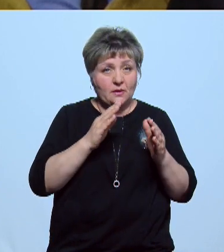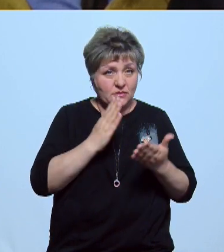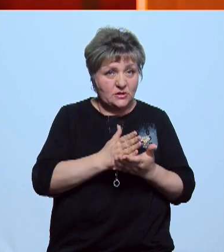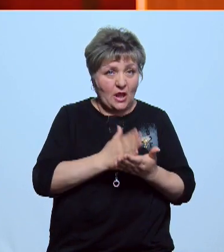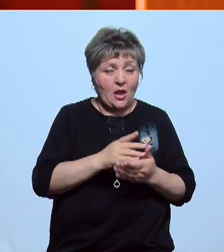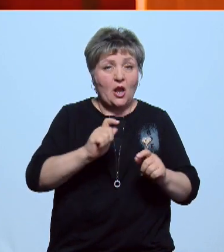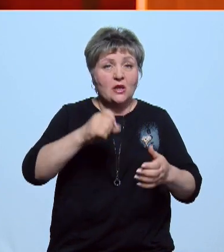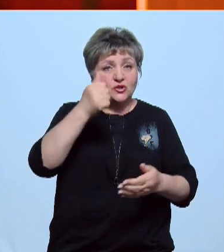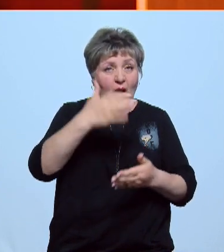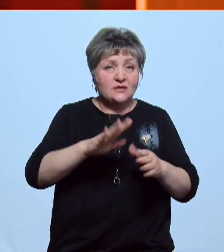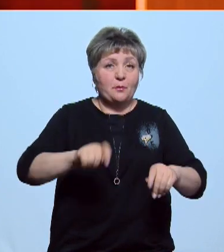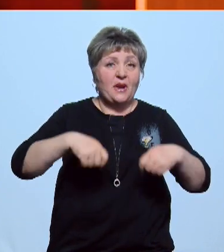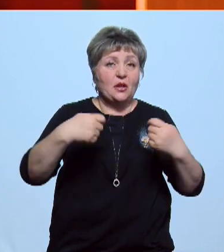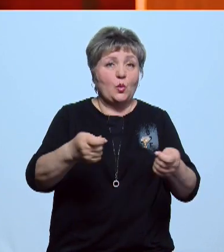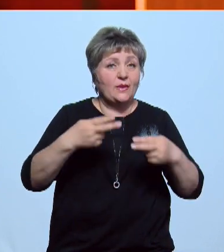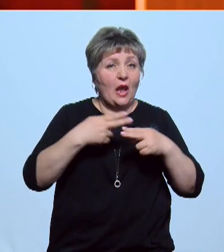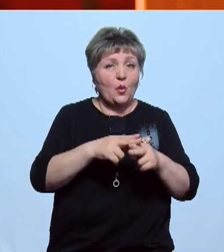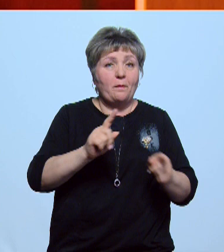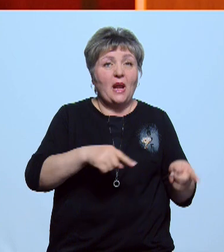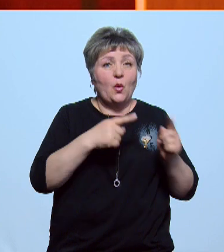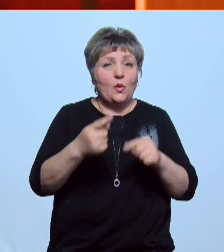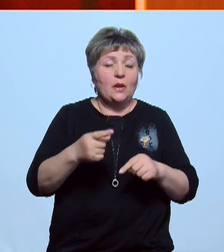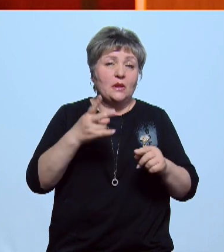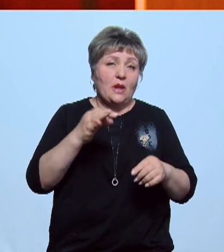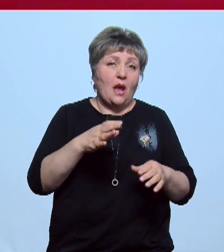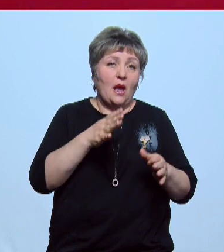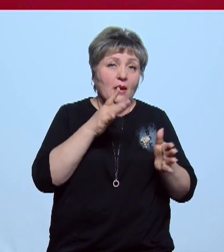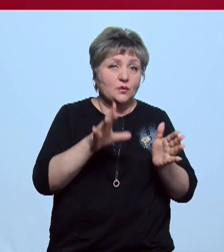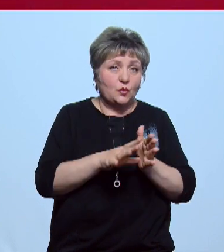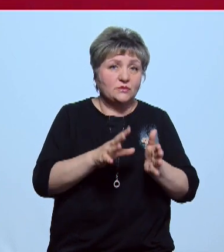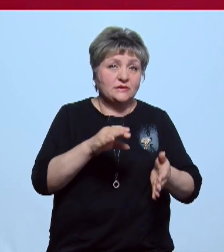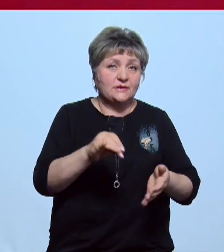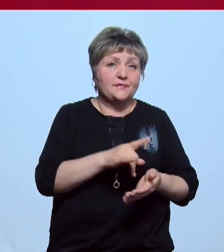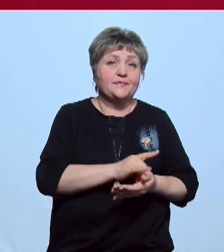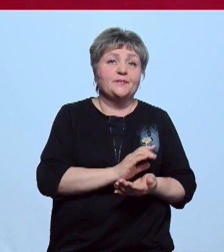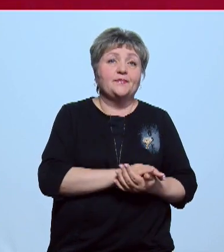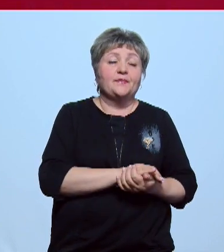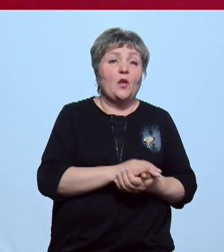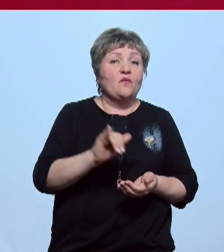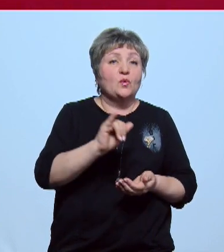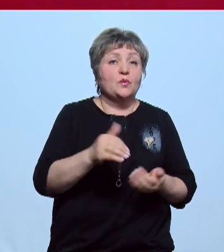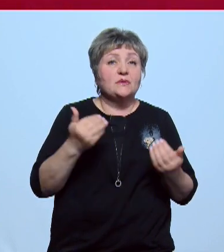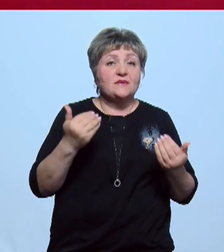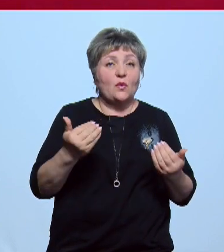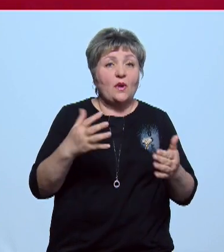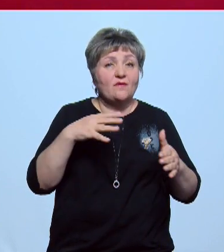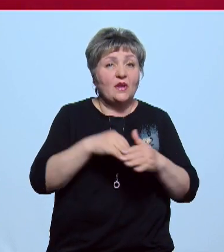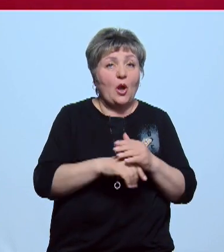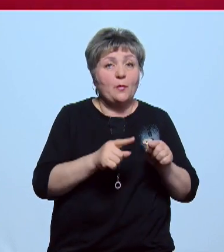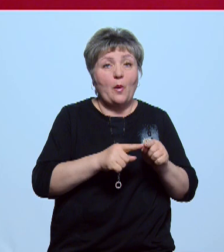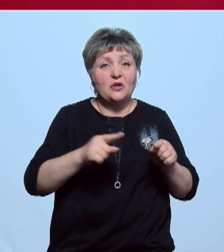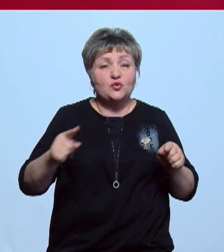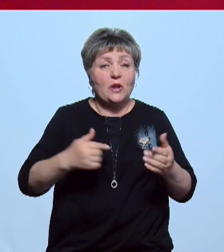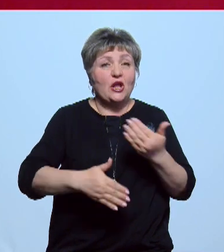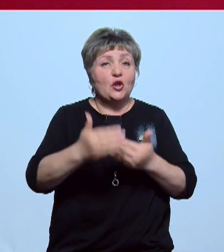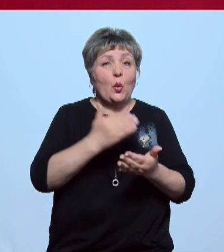Столица передает регионам технику в связи с переходом на электробусы. А в Удмуртии сегодня подводили промежуточные